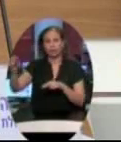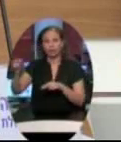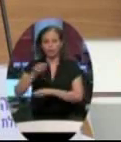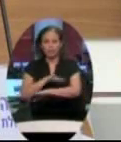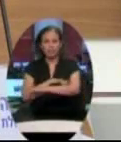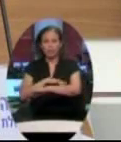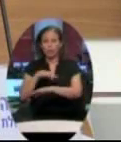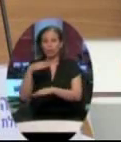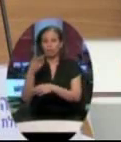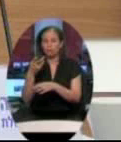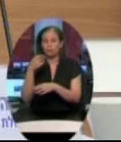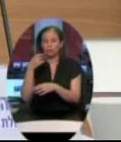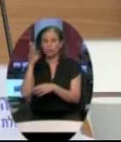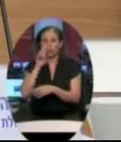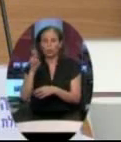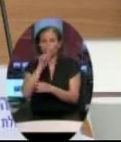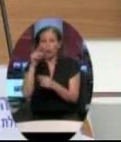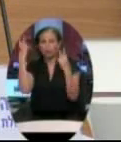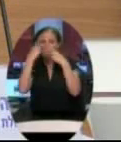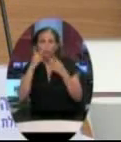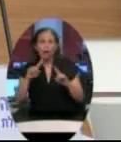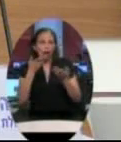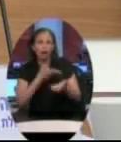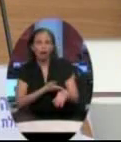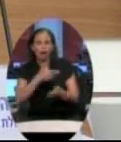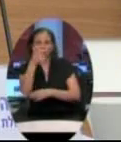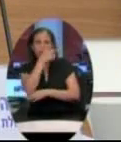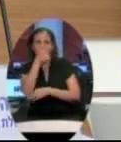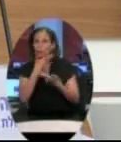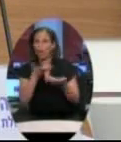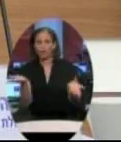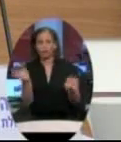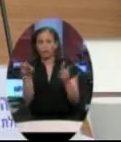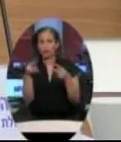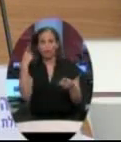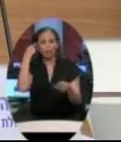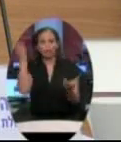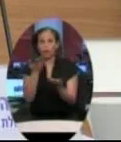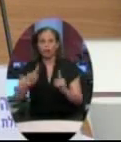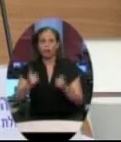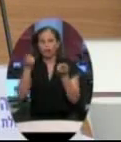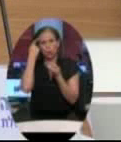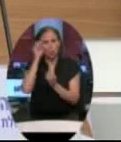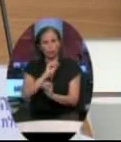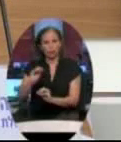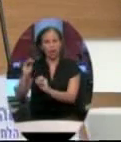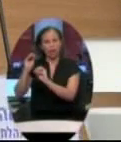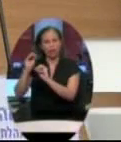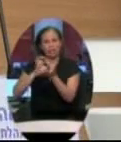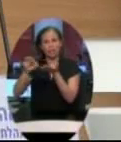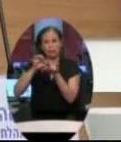מאיפה הסימנים האלה ומה קרה שם, ואין שום צילום ואי אפשר לדעת מה התרחש, וזה בכלל לא דווח למשרד הרווחה, מסתבר